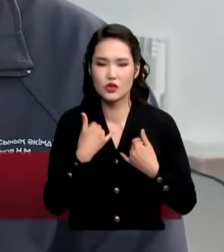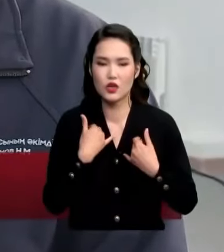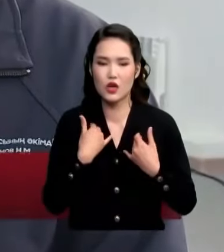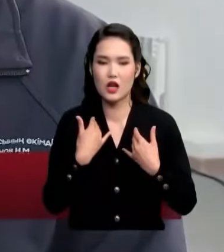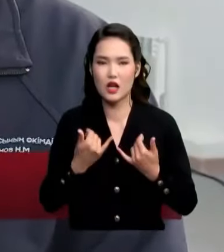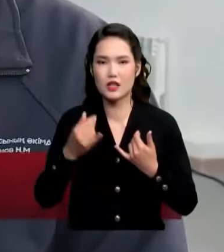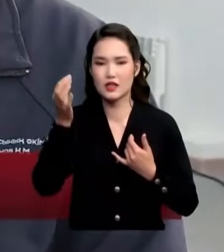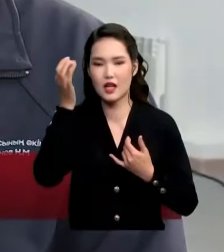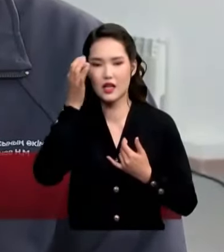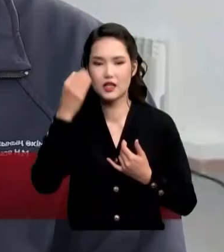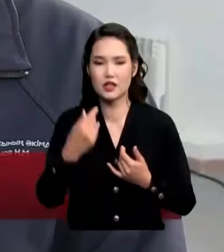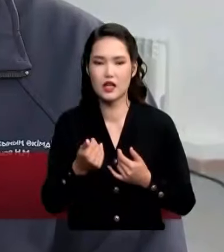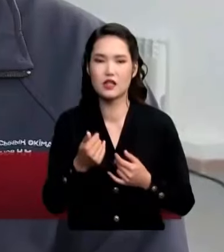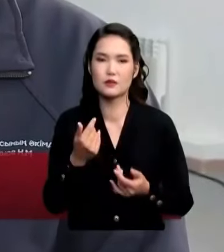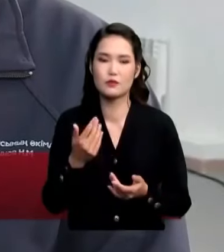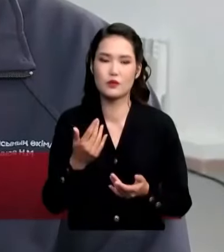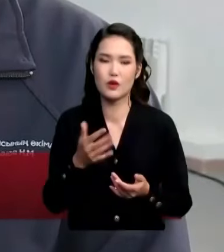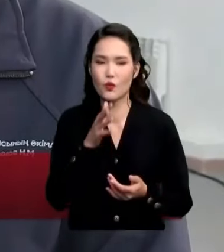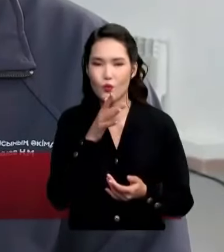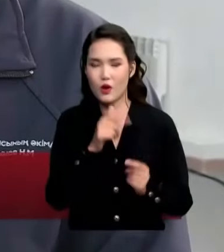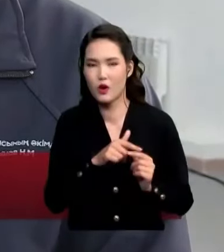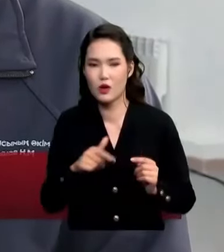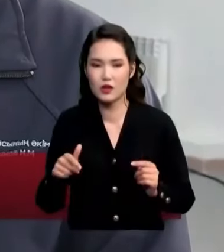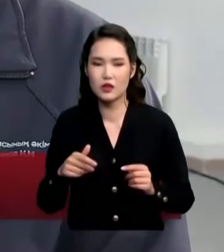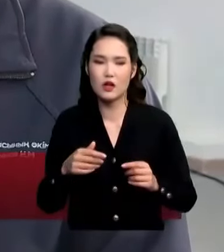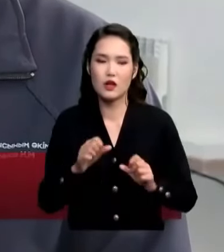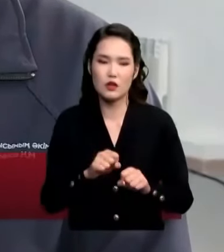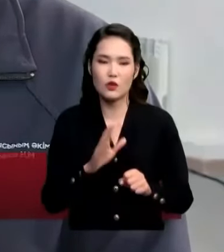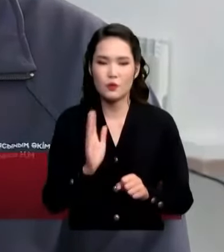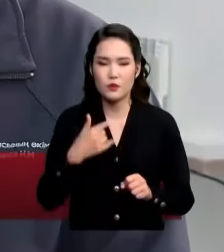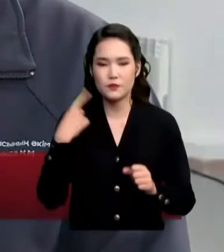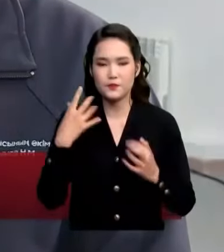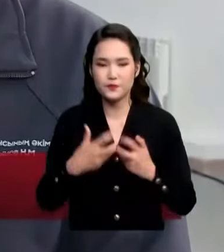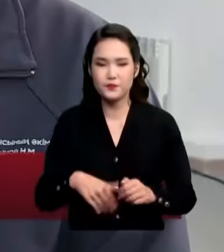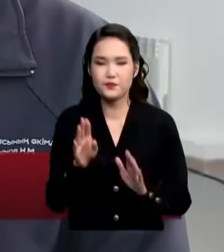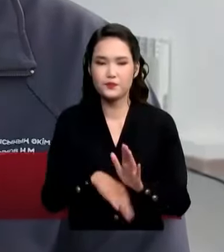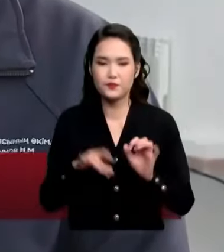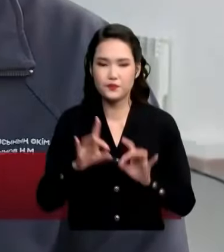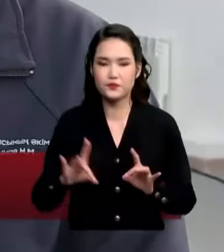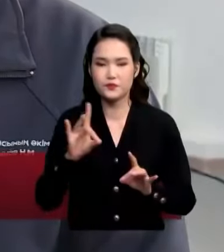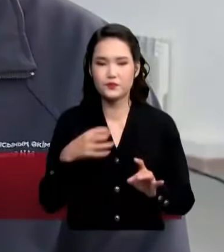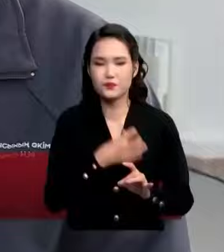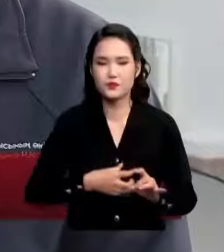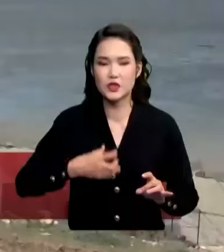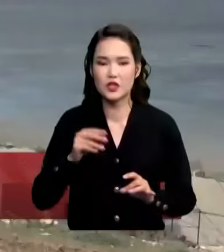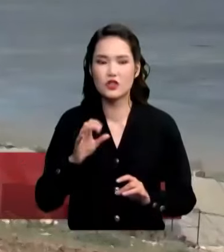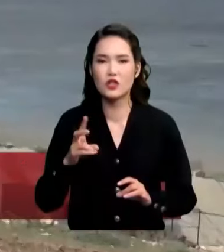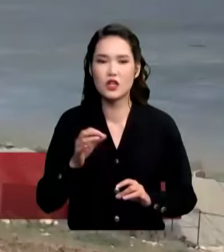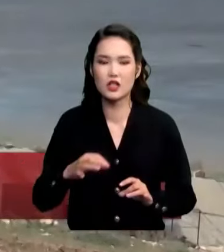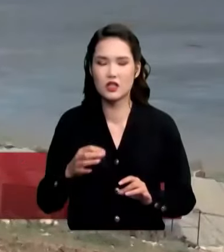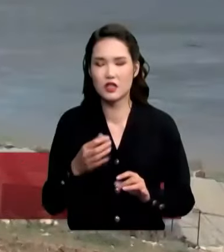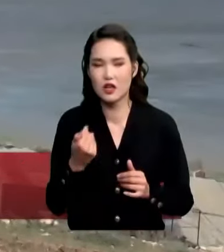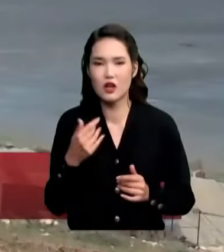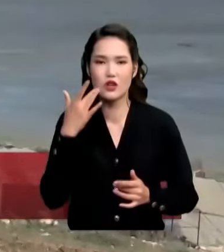біздің есебімізбен әлде уақытқа дейін бұл ұстайды деп есептеп отырмыз. Яғни қауіпті деңгей бұл жерде негізі жайықтың деңгейі.